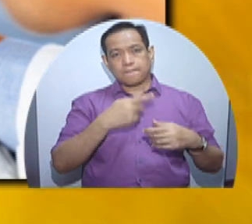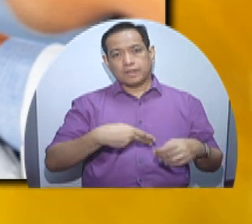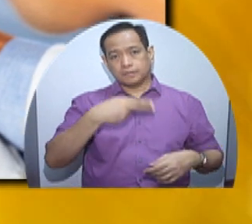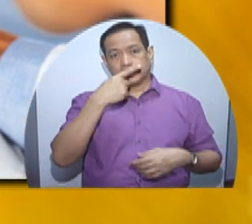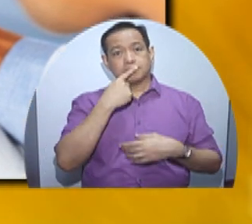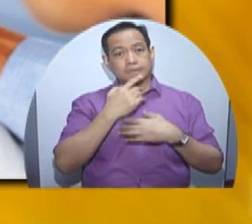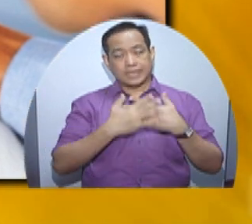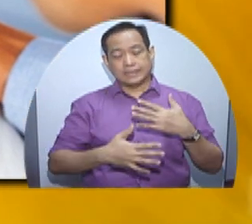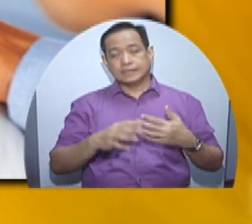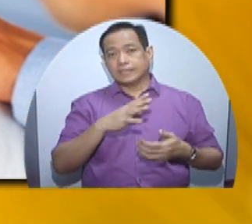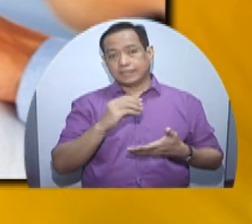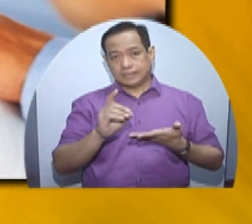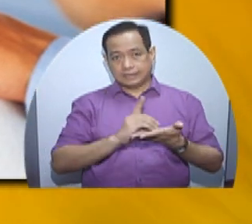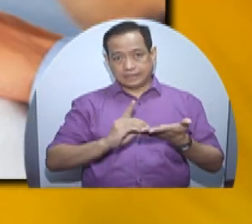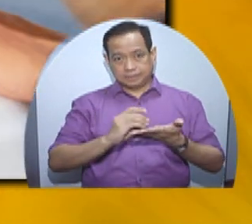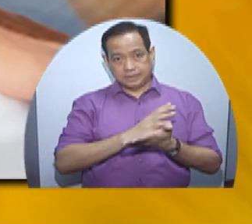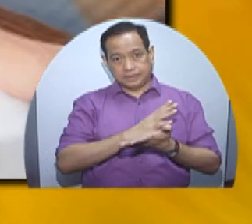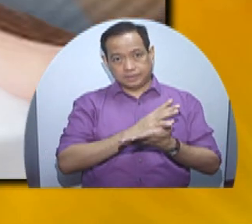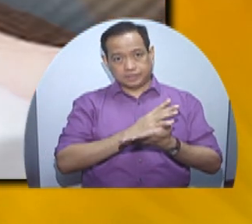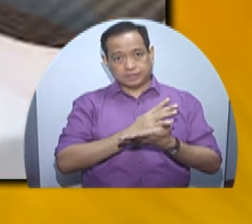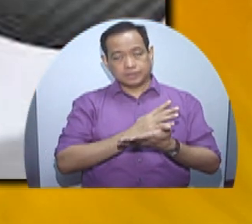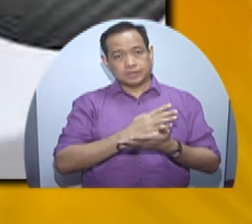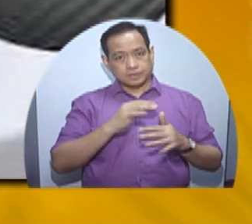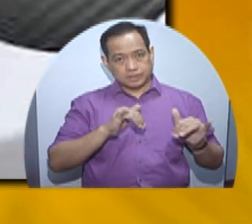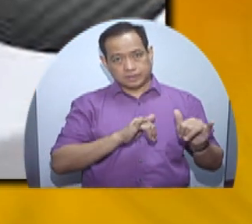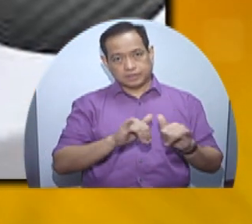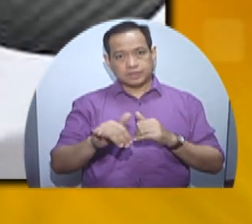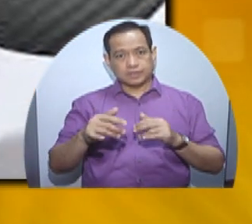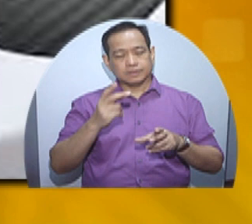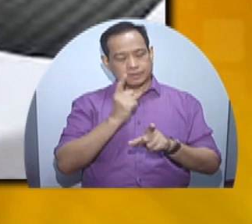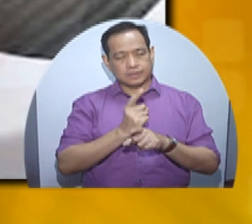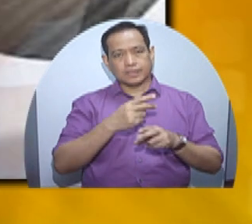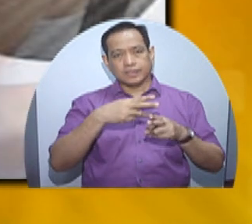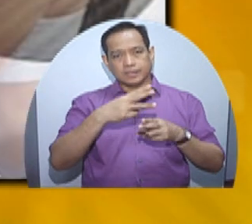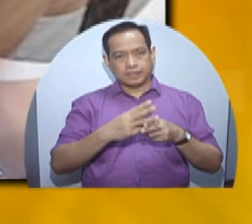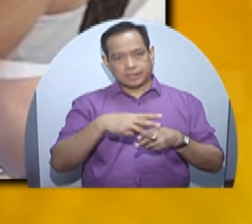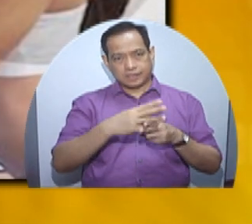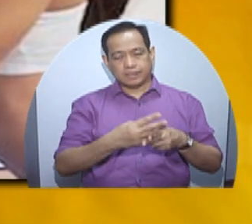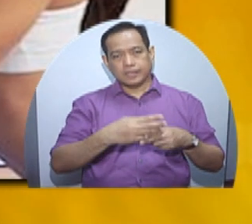sa alta presyon at diabetes. Pananatili ng tamang timbang,